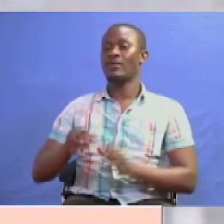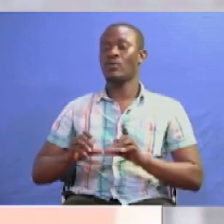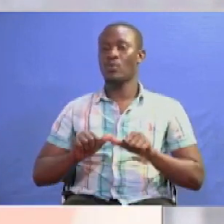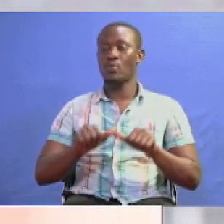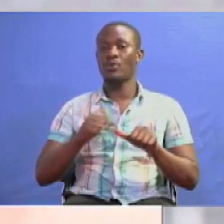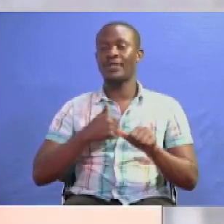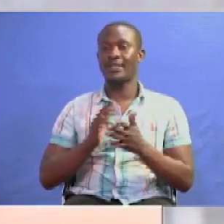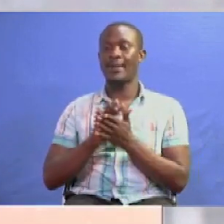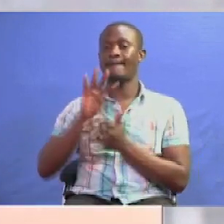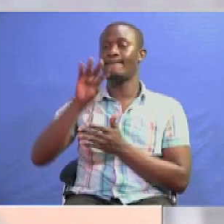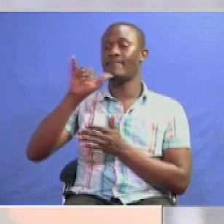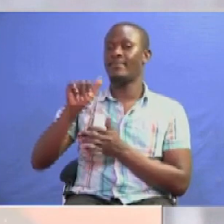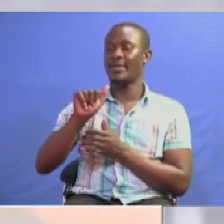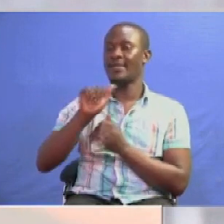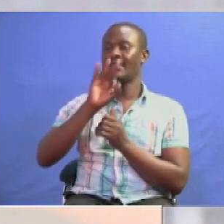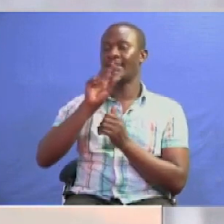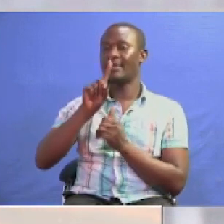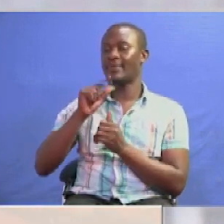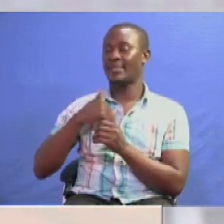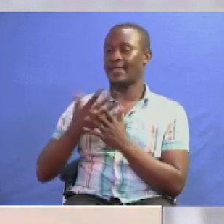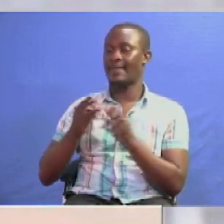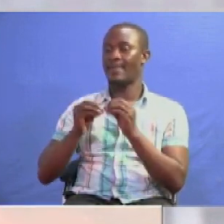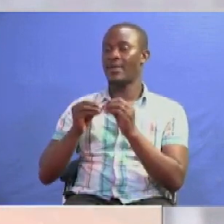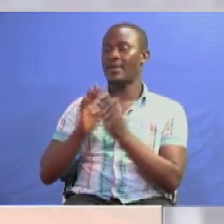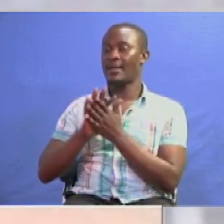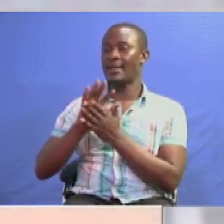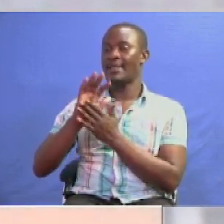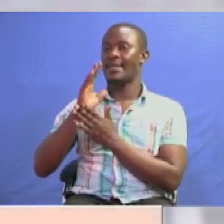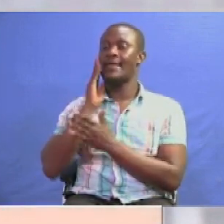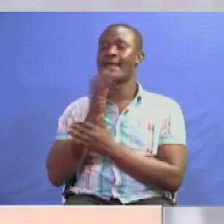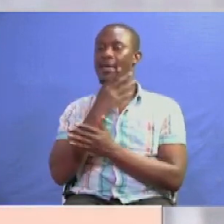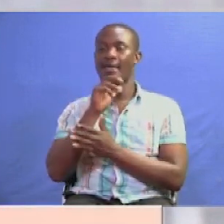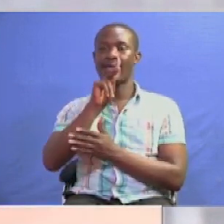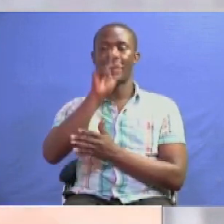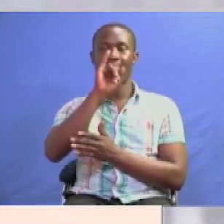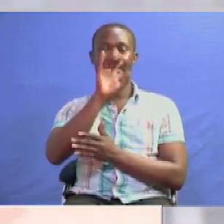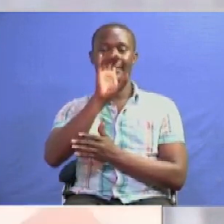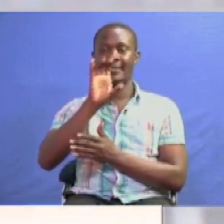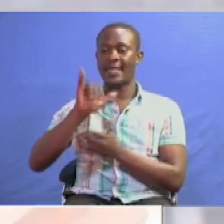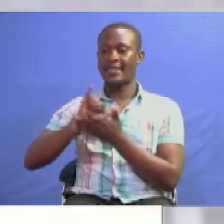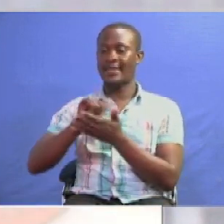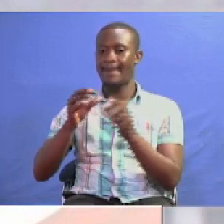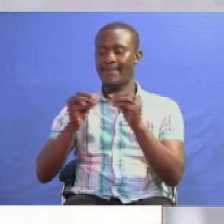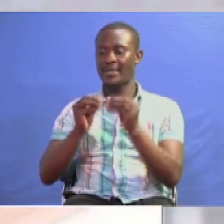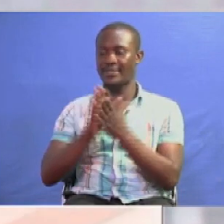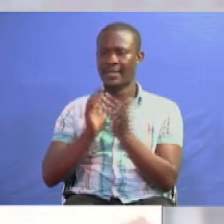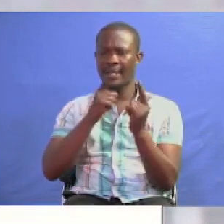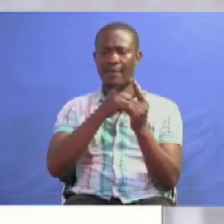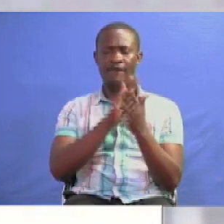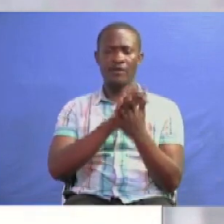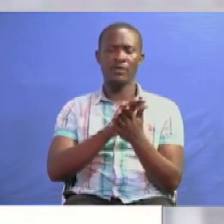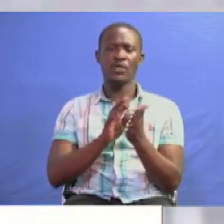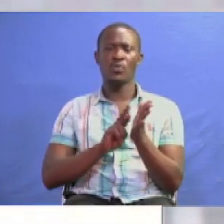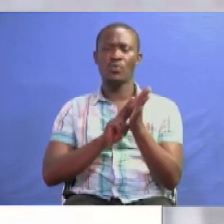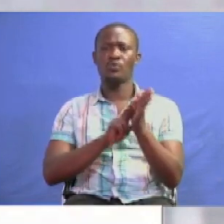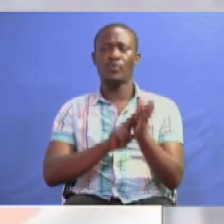hadi Mei 31 katika jumba la mikutano ya kimataifa la Kenyatta KICC. Mkutano huo unalenga kuimarisha usimamizi